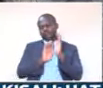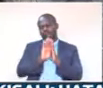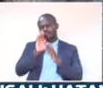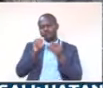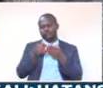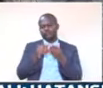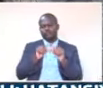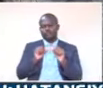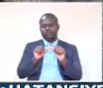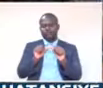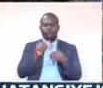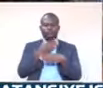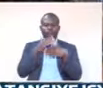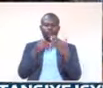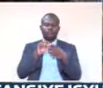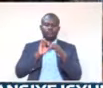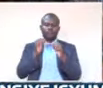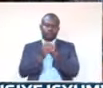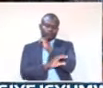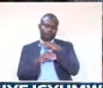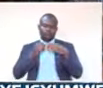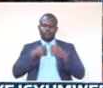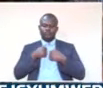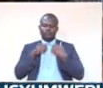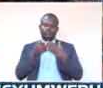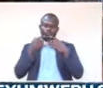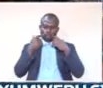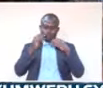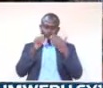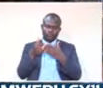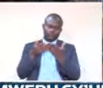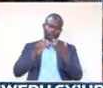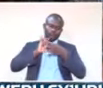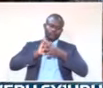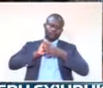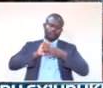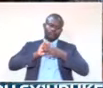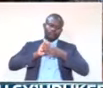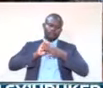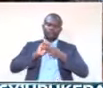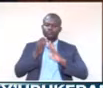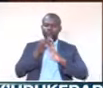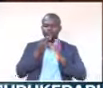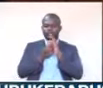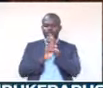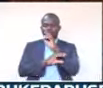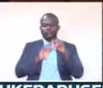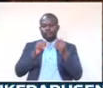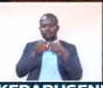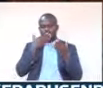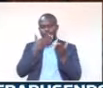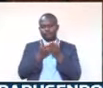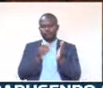iterambere rirambye. Minisitiri w'Ububanyi n'Amahanga w'u Rwanda avuga ko umubano hagati y'ibihugu byombi uhagaze neza